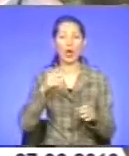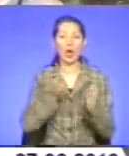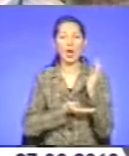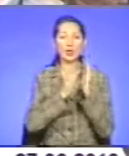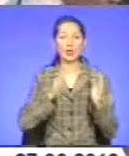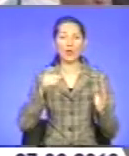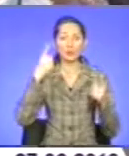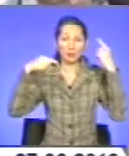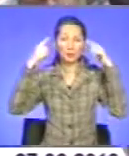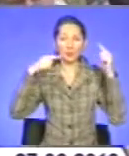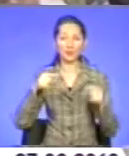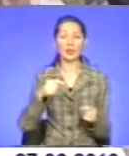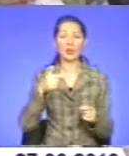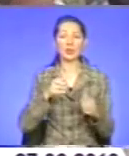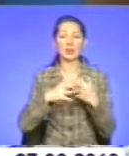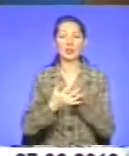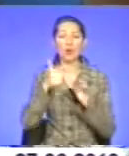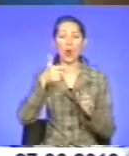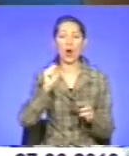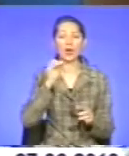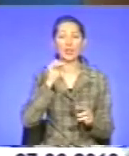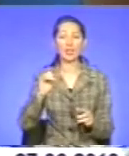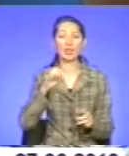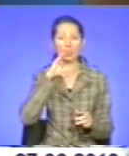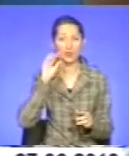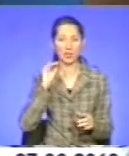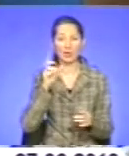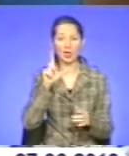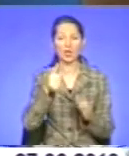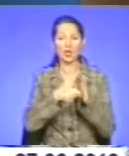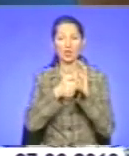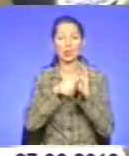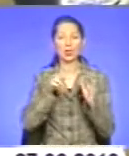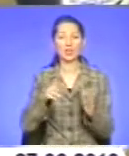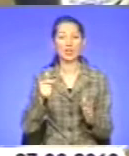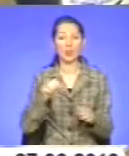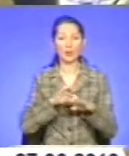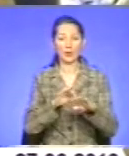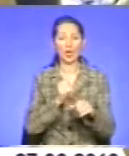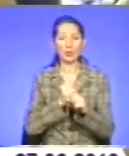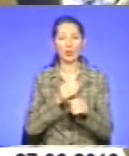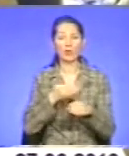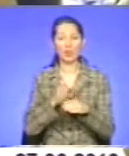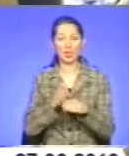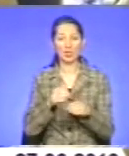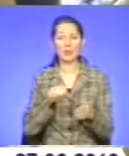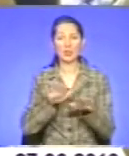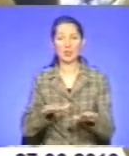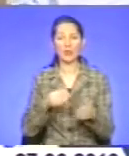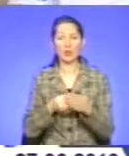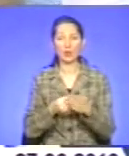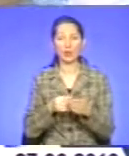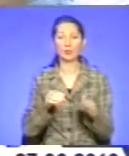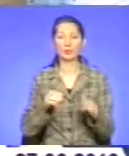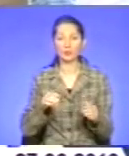Гаї-Шевченківське Тернопільського району. 600 тисяч гривень на проведення робіт виділили з районного бюджету. Заклад розрахований на 50 дітей.